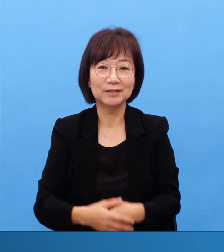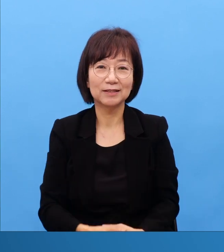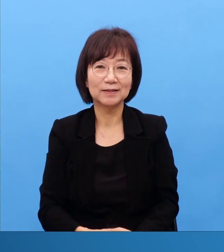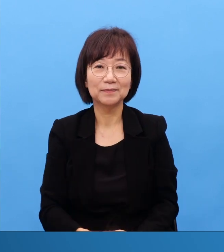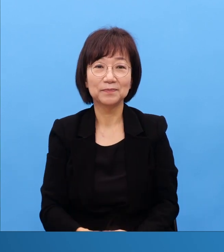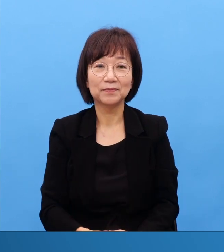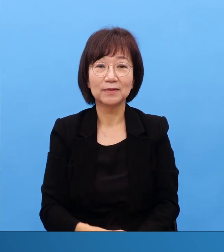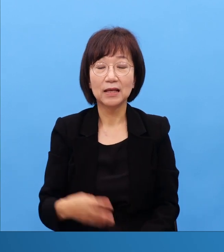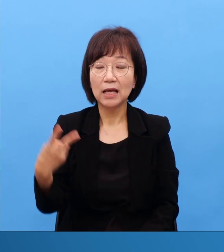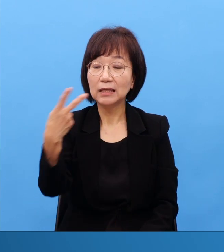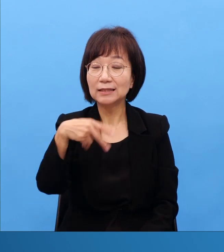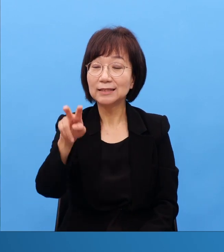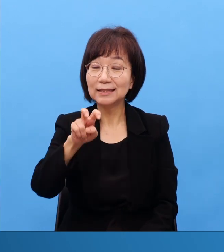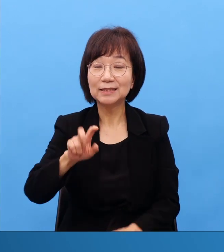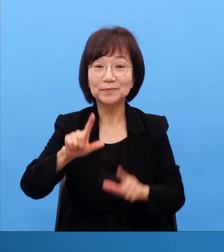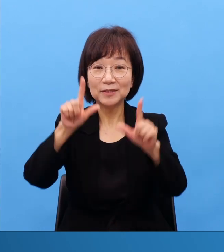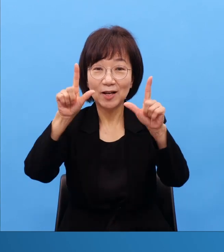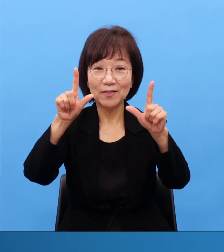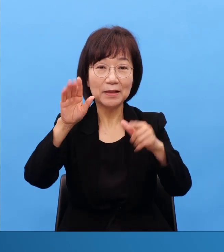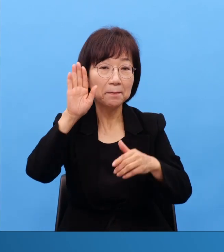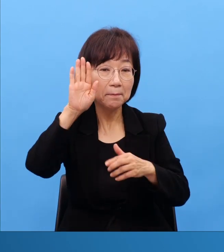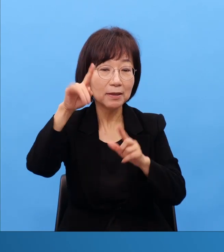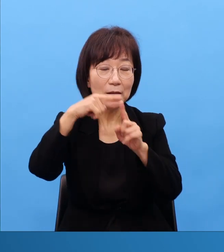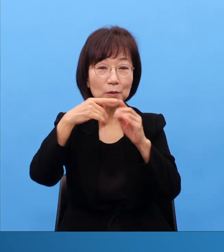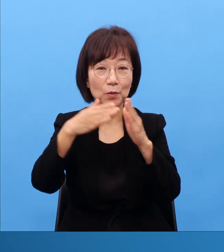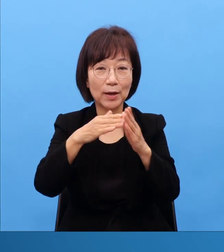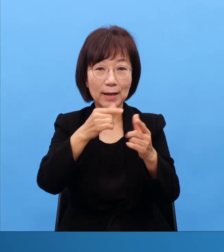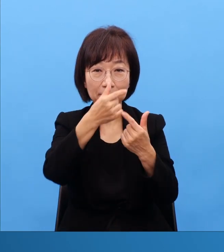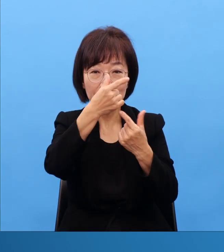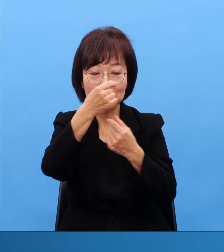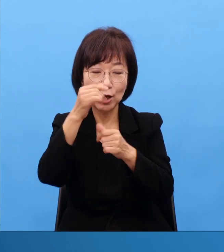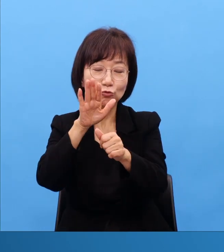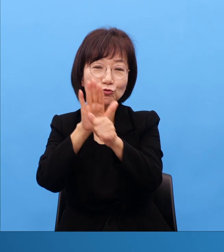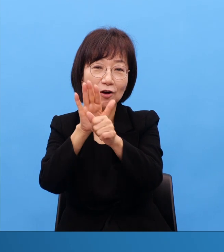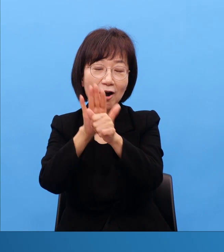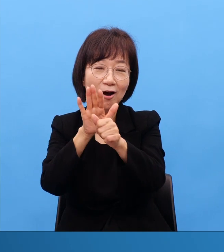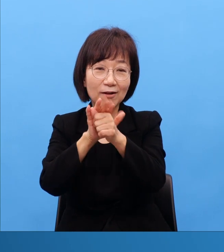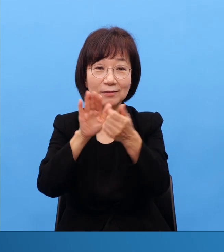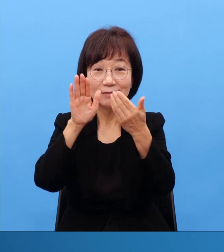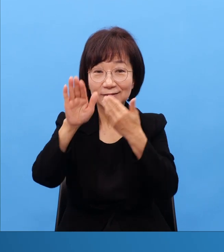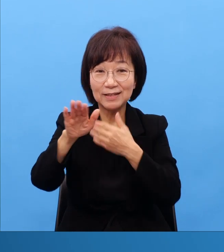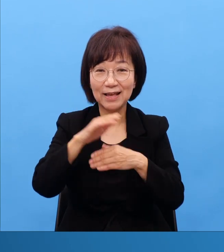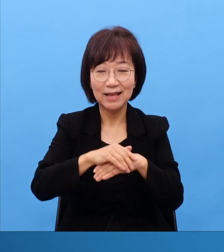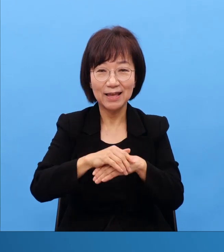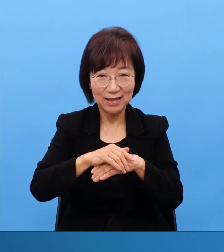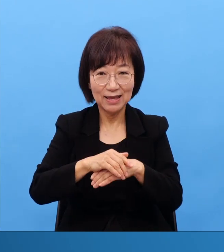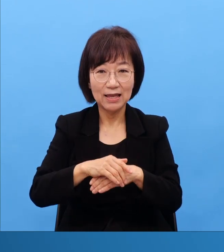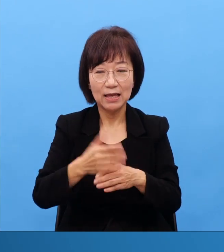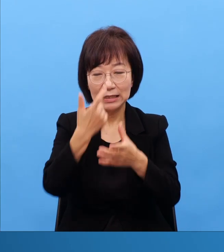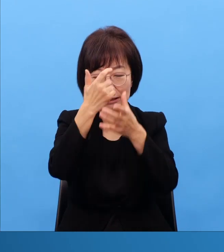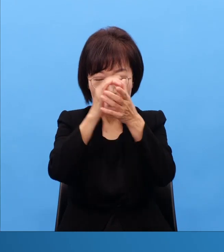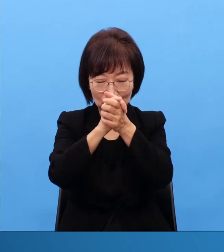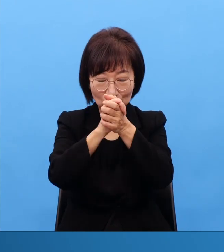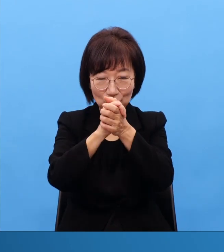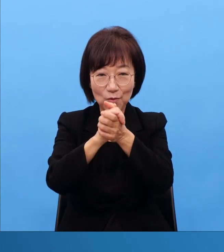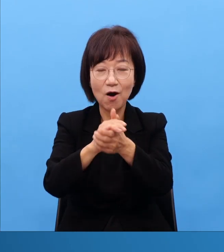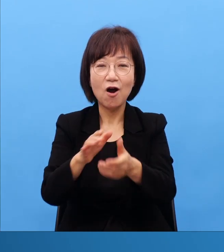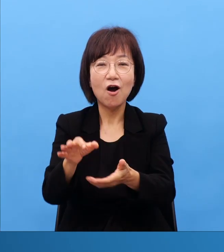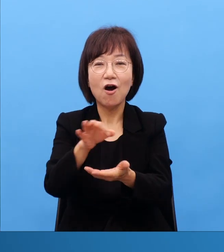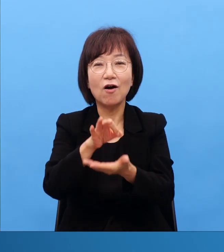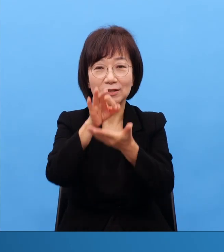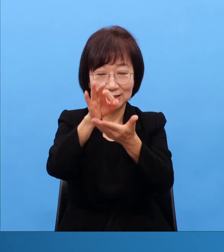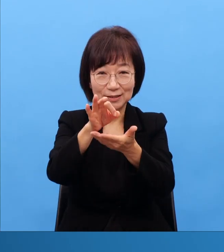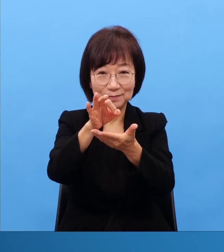한편 지난 2020년 시작된 미래교회 정기 후원 캠페인 이후 미래교회를 마음 담고 기도하는 교회와